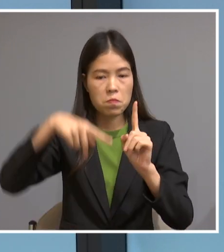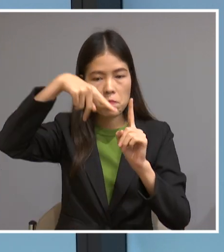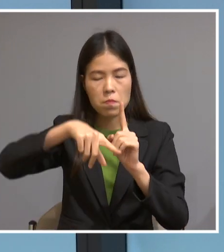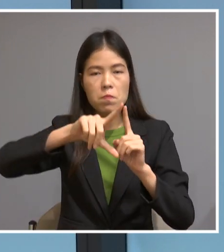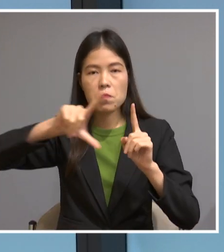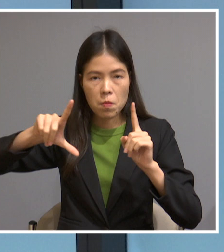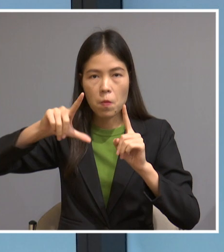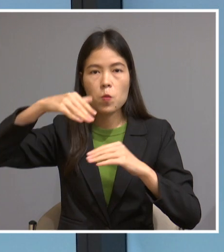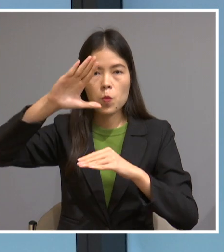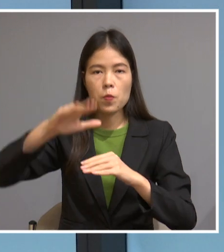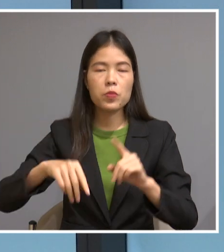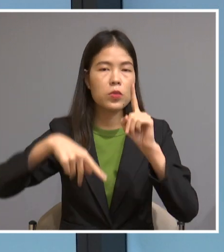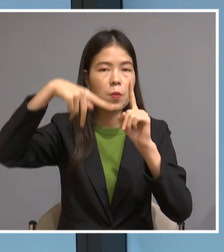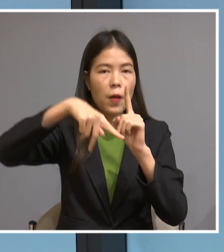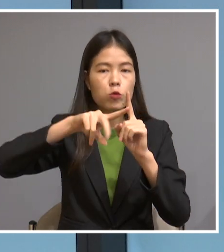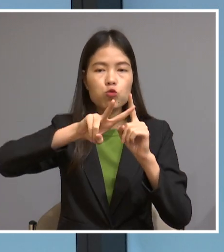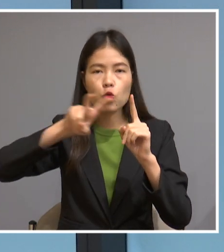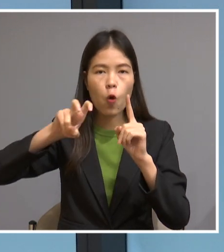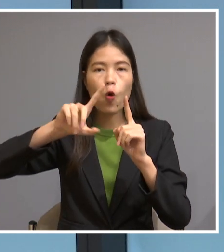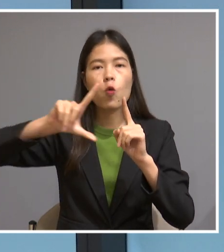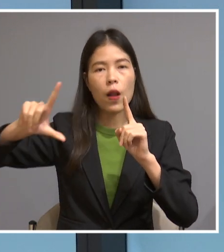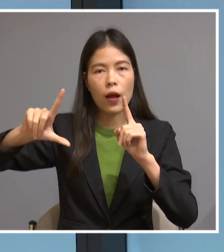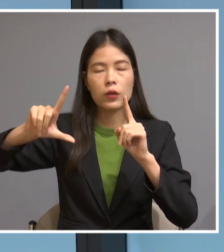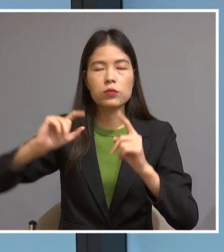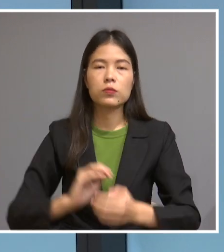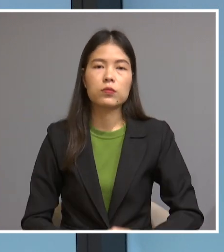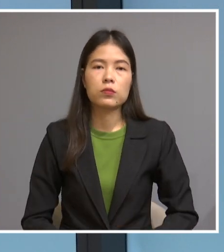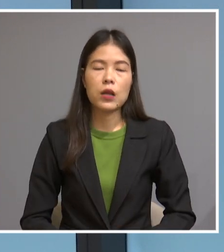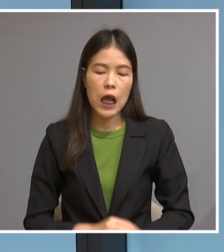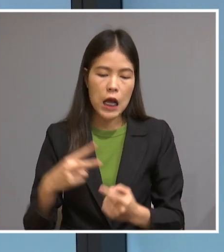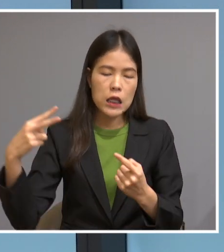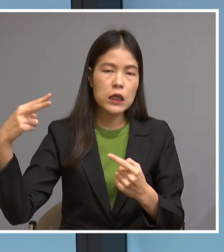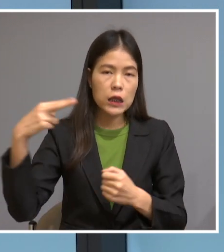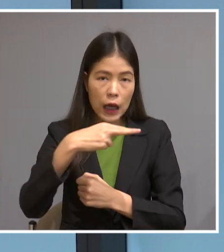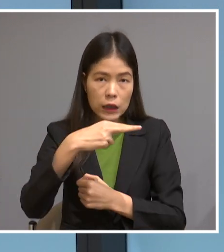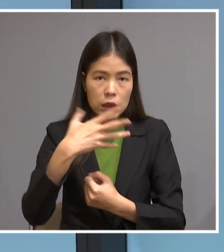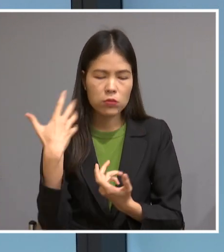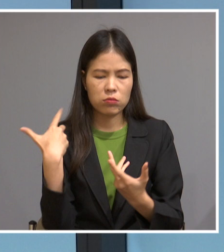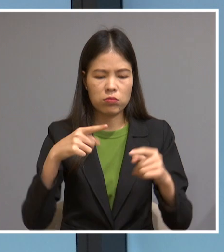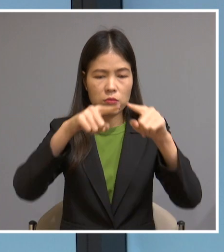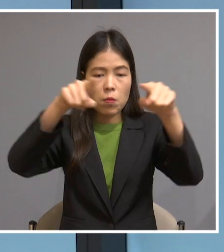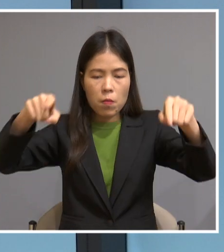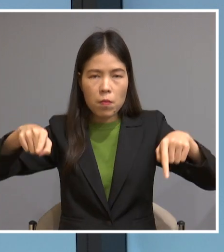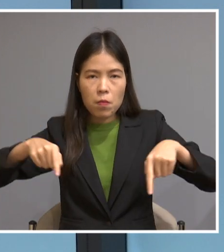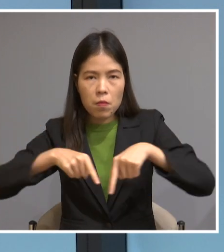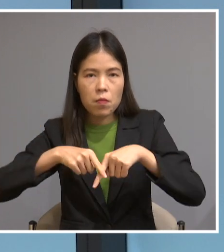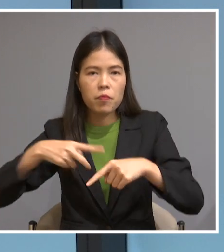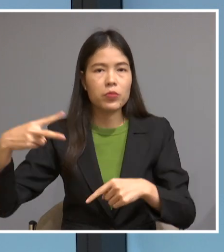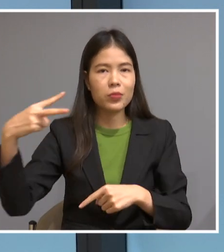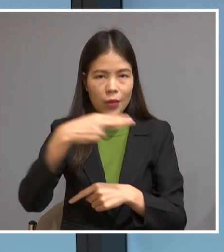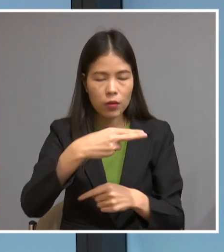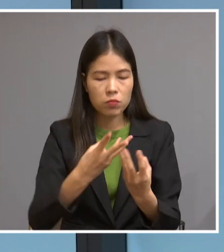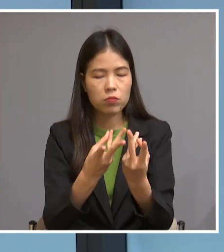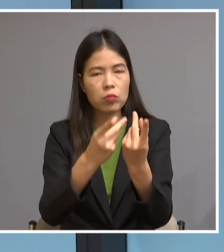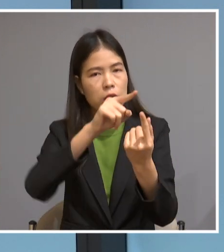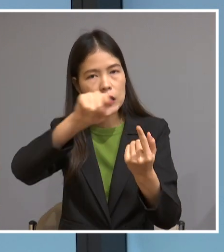ล้านแล้ยมีการตัดพื้นที่อนุลักษซึ่งการทำ AAA กตองใช้เวลาพอสุม